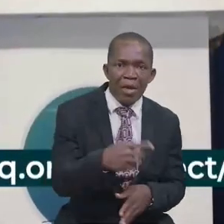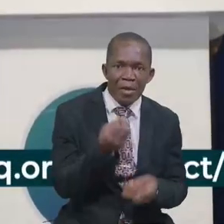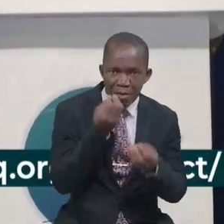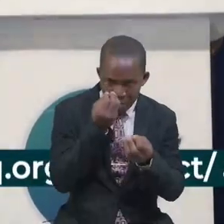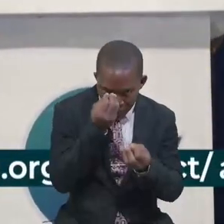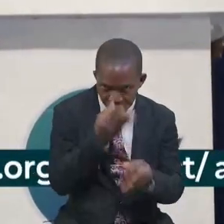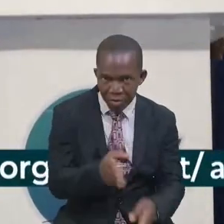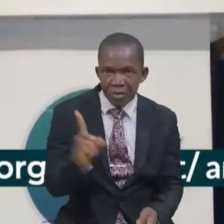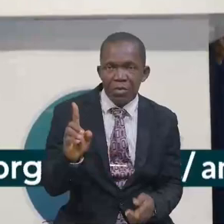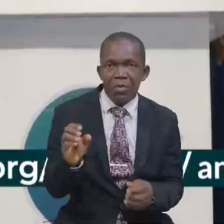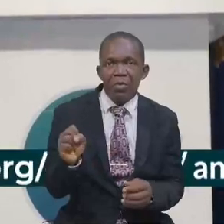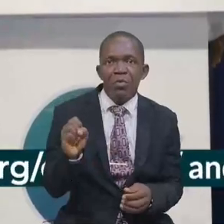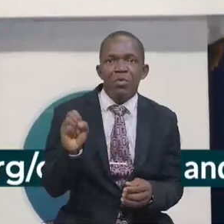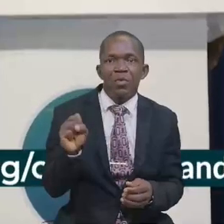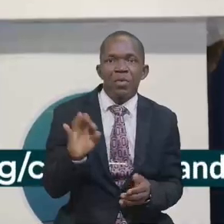foi.